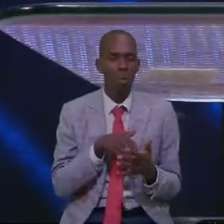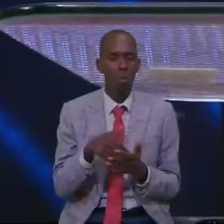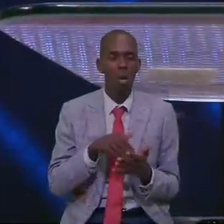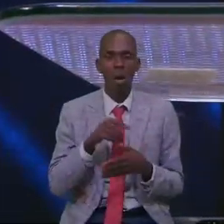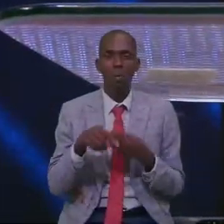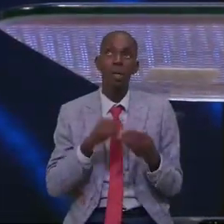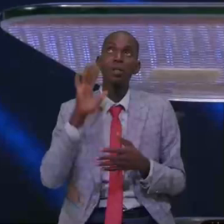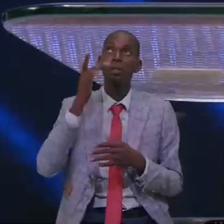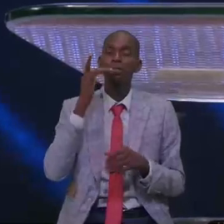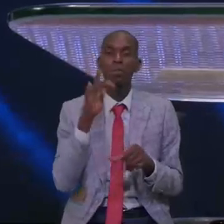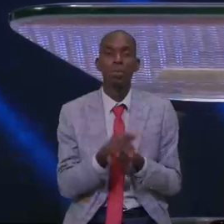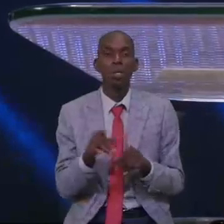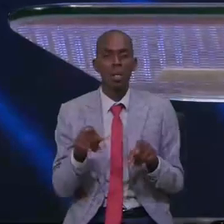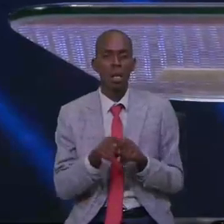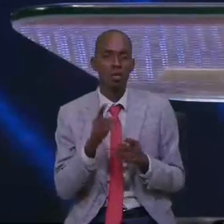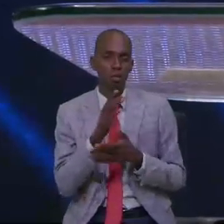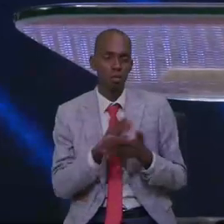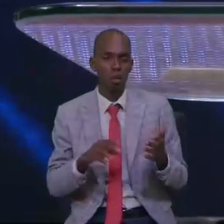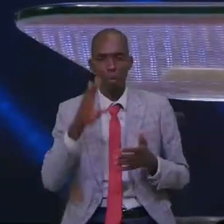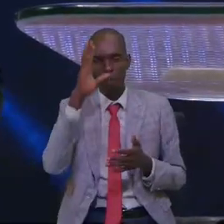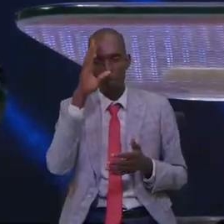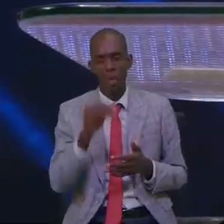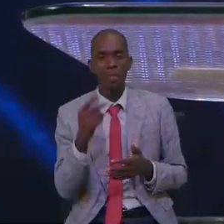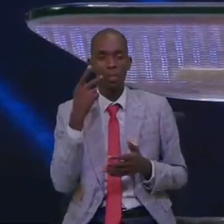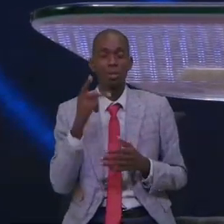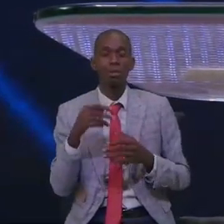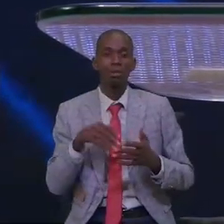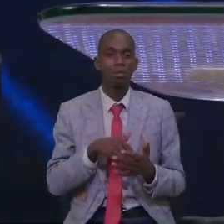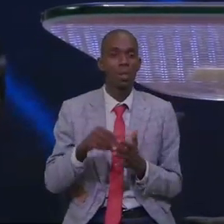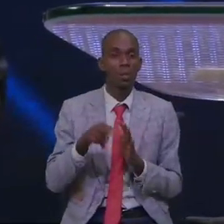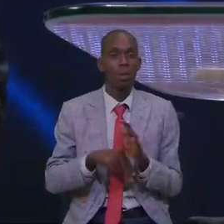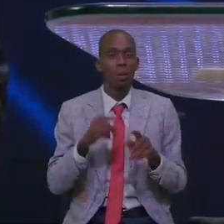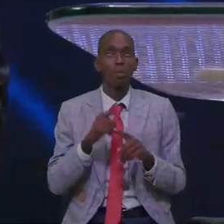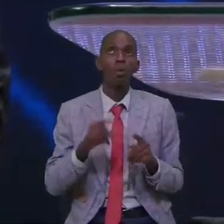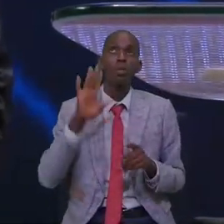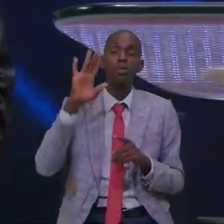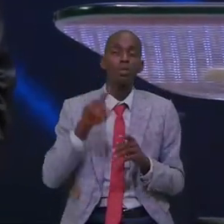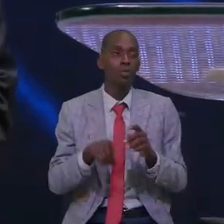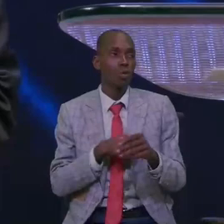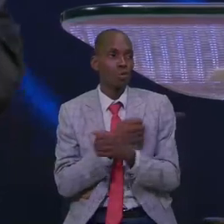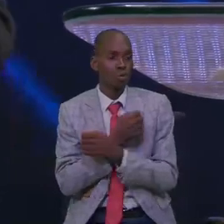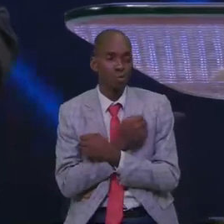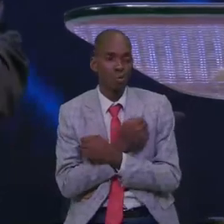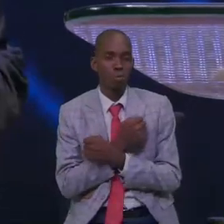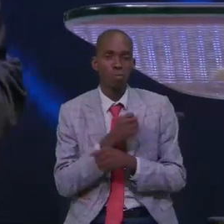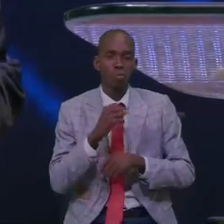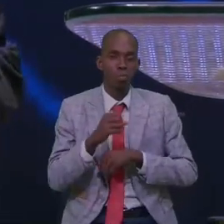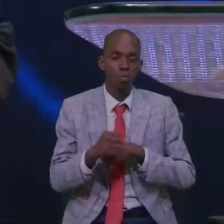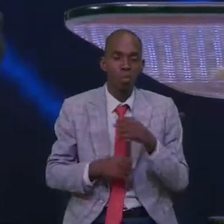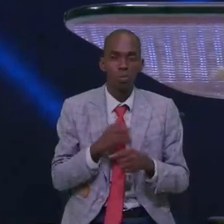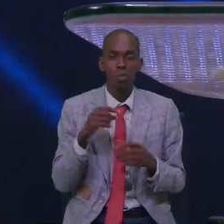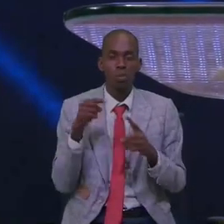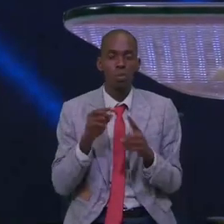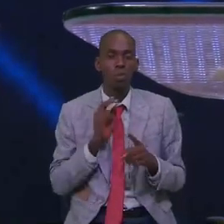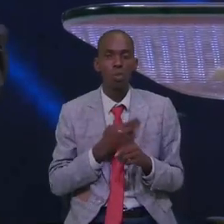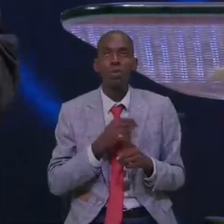dans l'accomplissement de la promesse comme quelques-uns le croient, mais il use de patience envers vous, ne